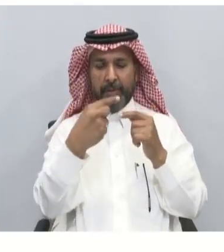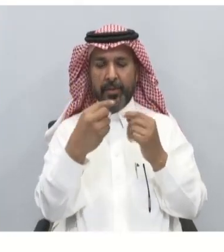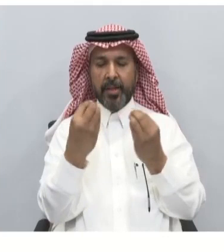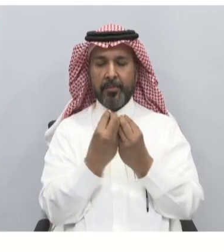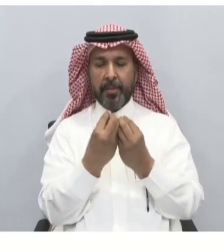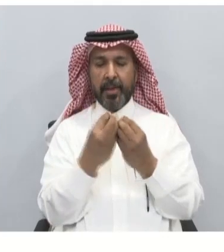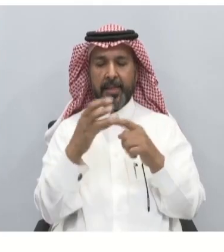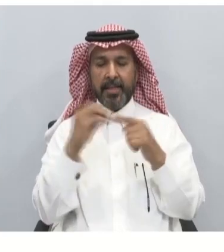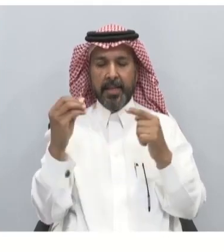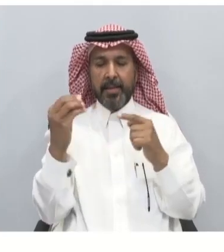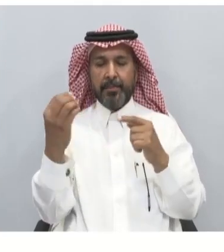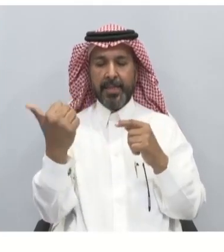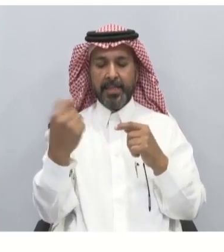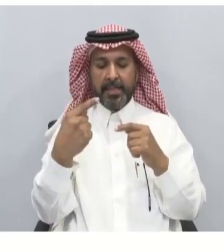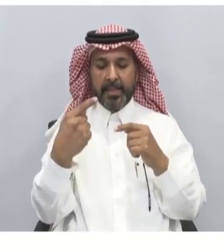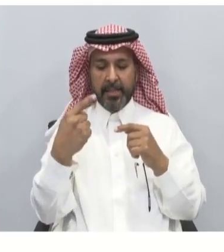4 اللي هي